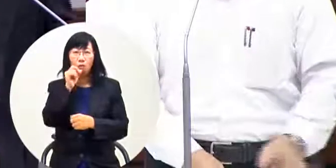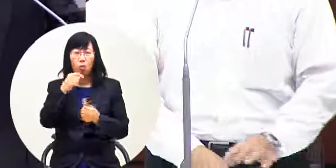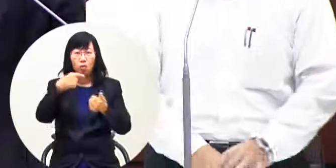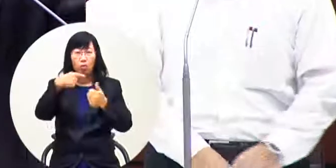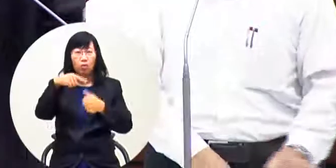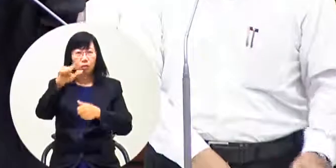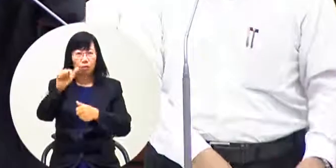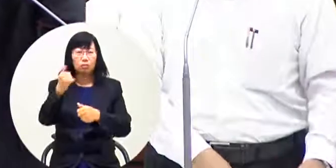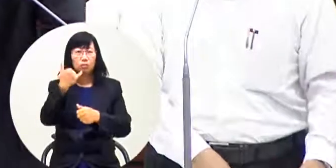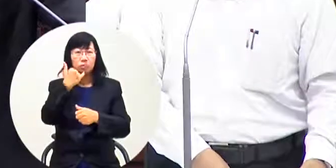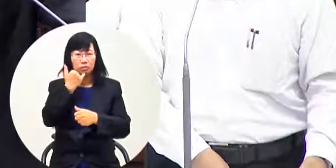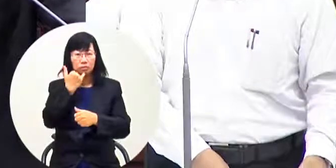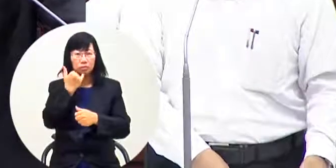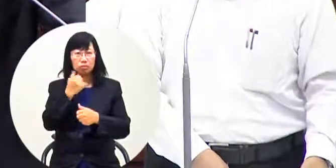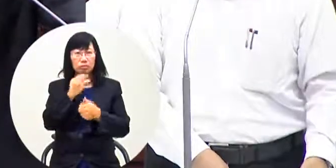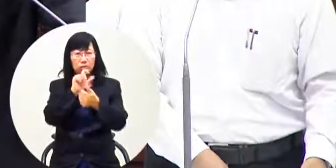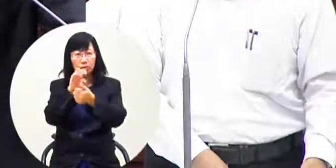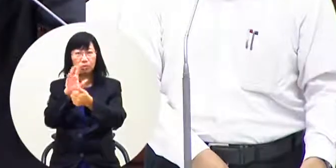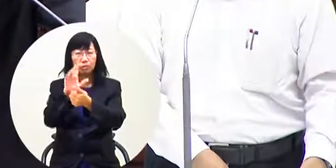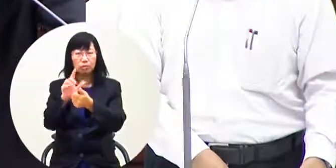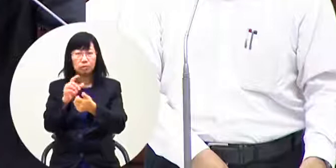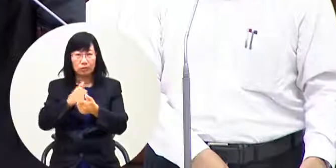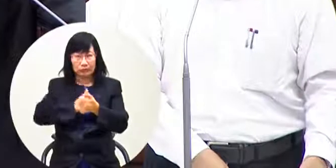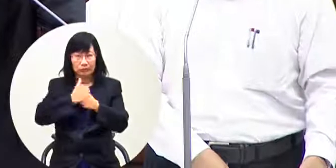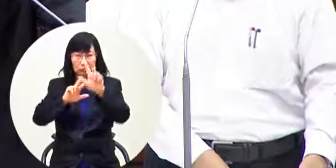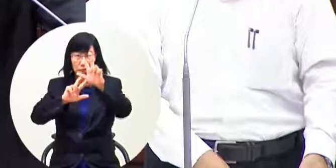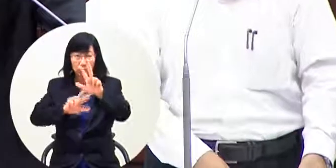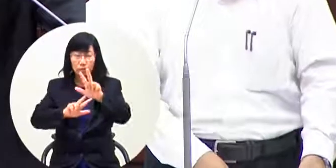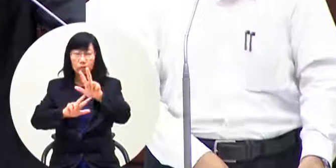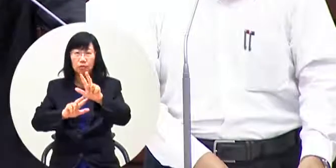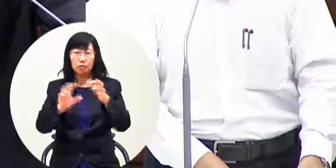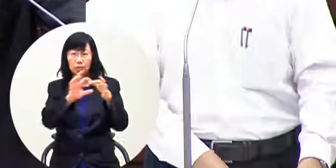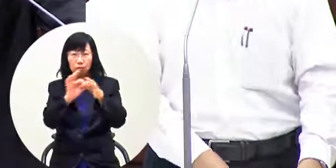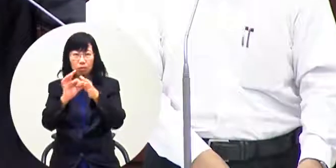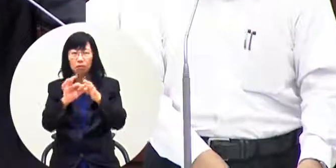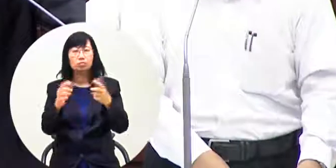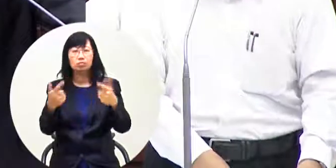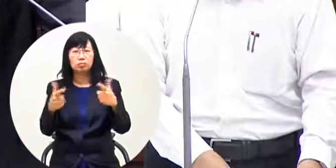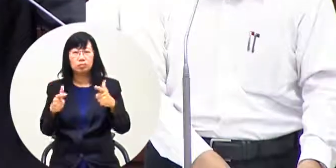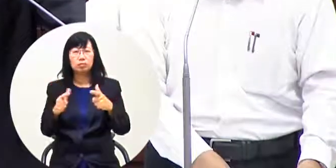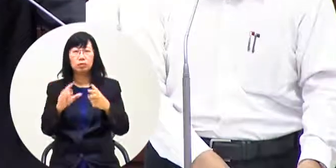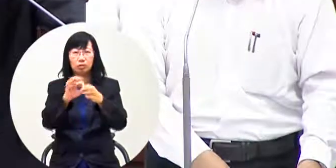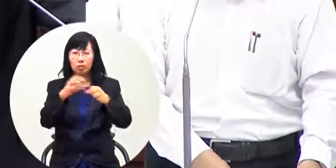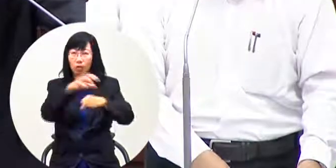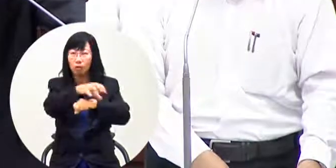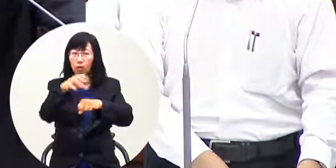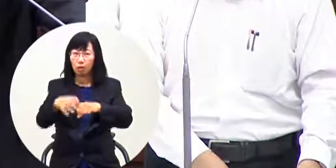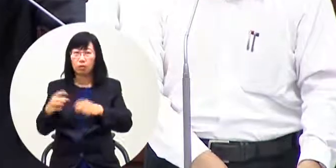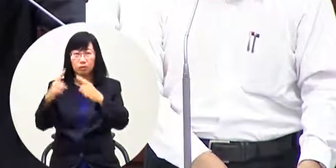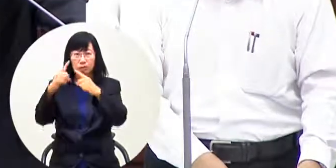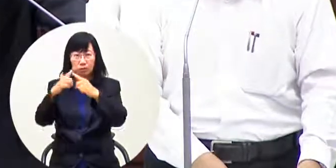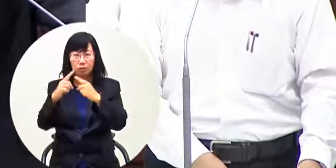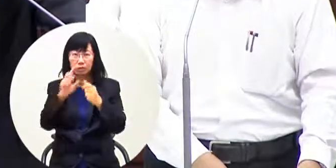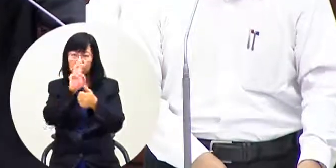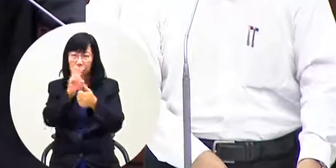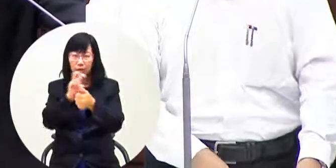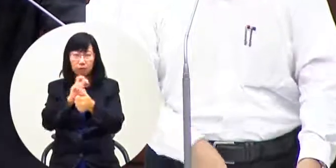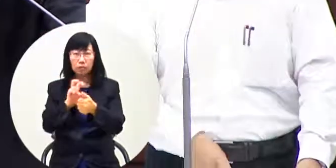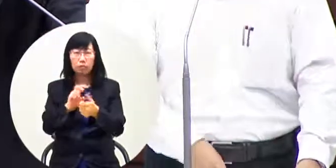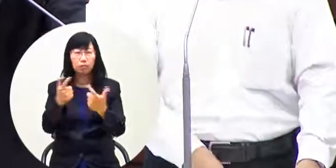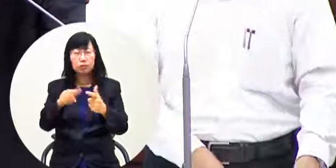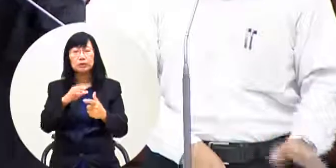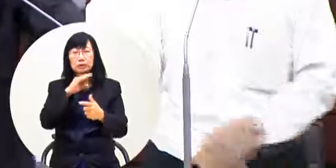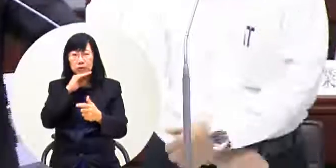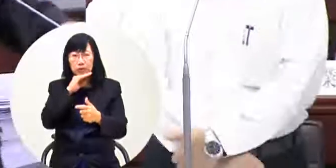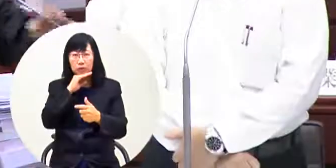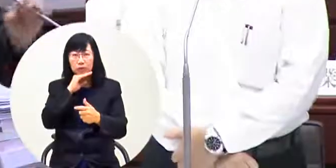是很多的环境或者很多的一个人的照顾，其实我们不应该等到说有因果关系才去做进行下一步的动作。 局长，我